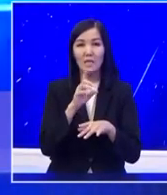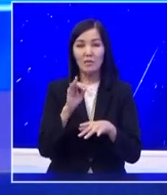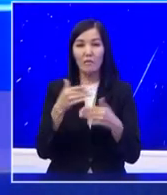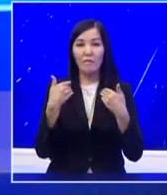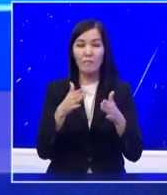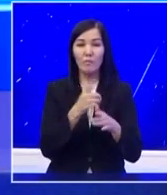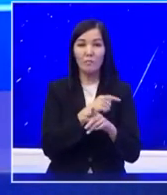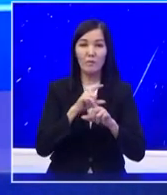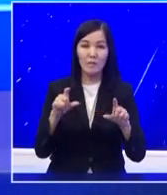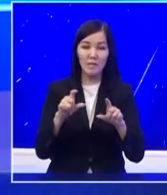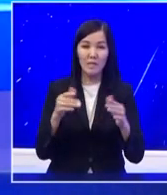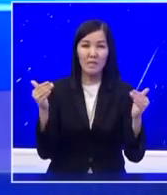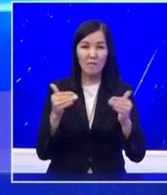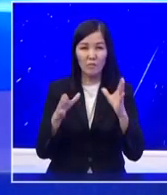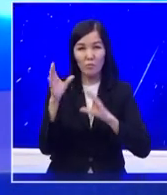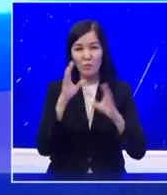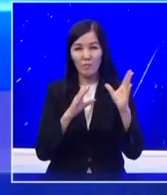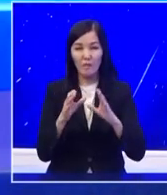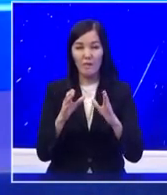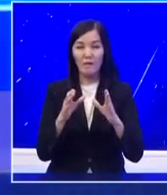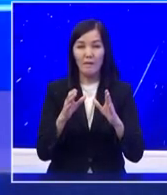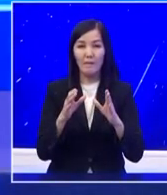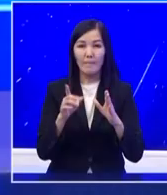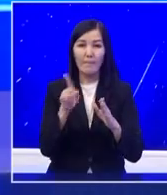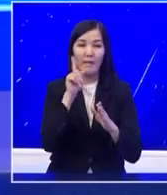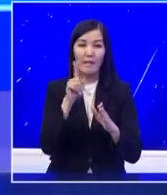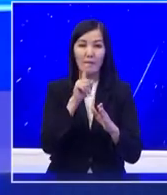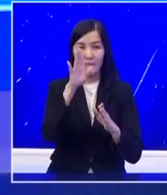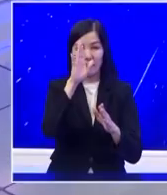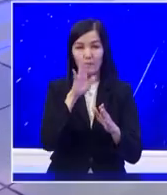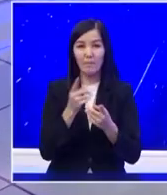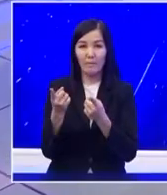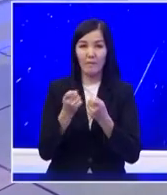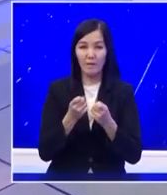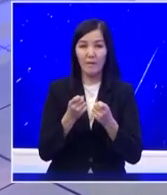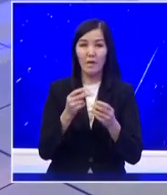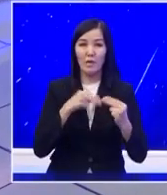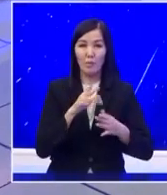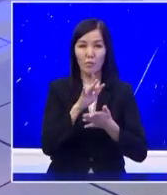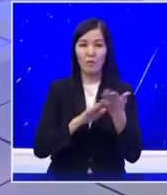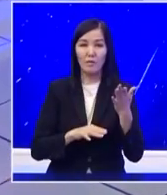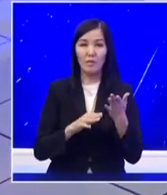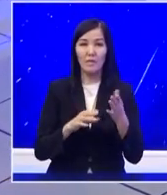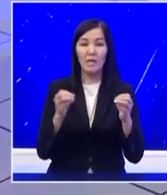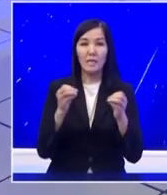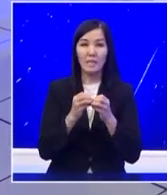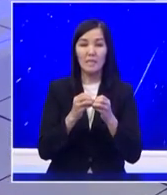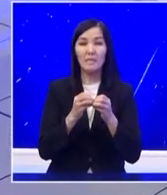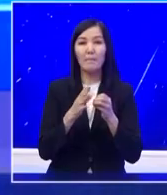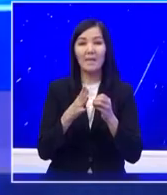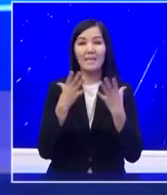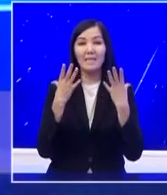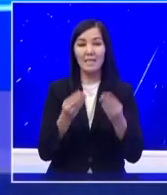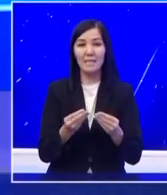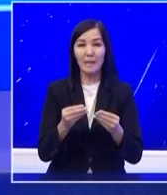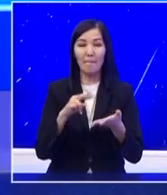выпускники медицинских вузов и медколледжей. В данном направлении работа будет продолжена. В течение 10-15 дней